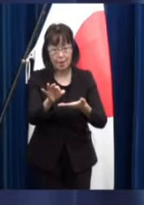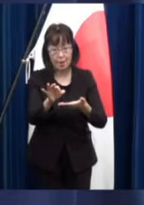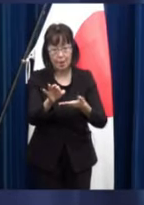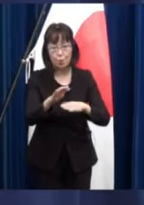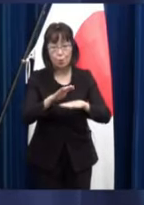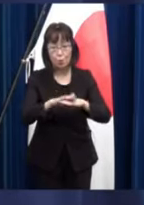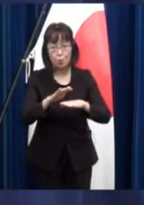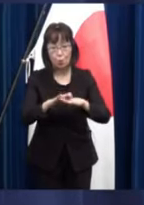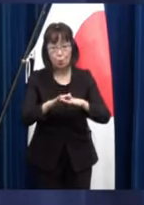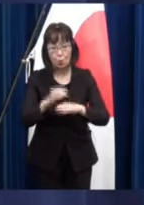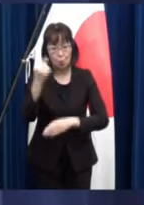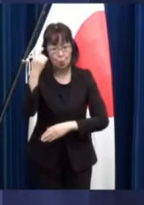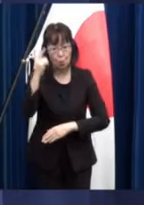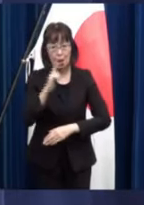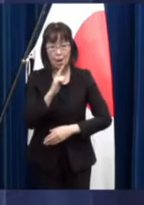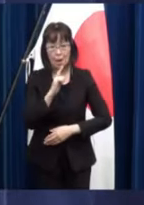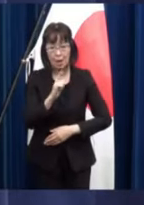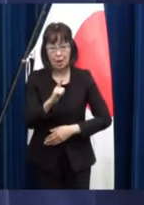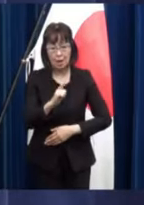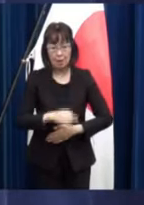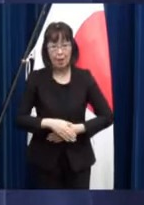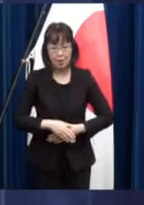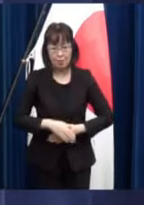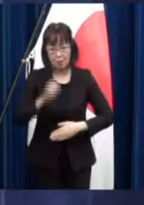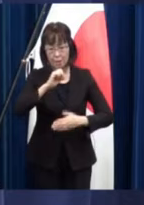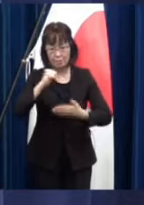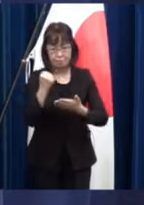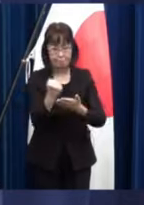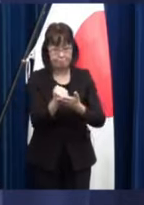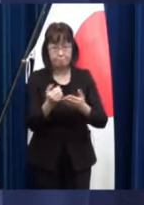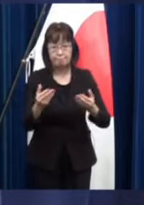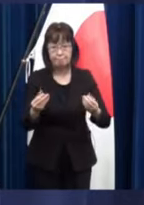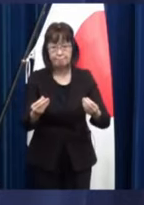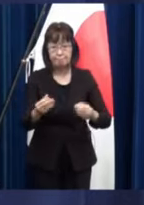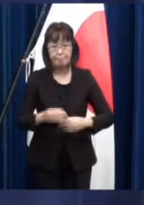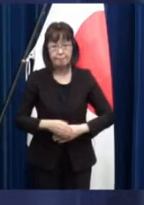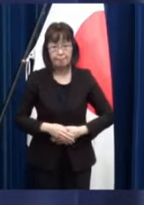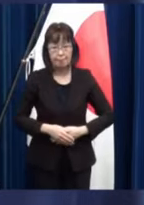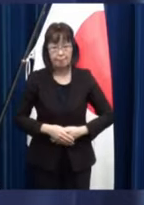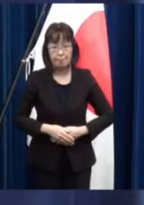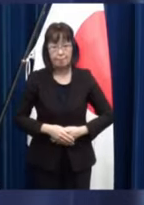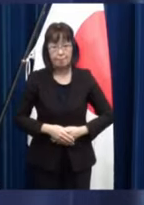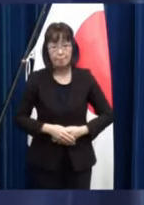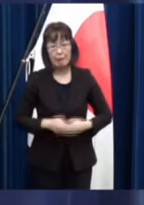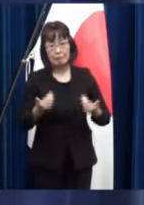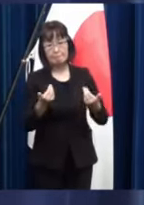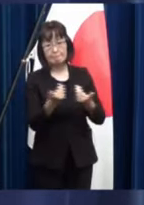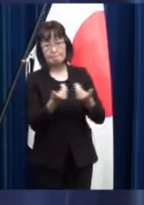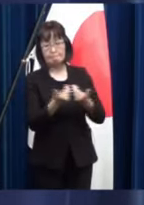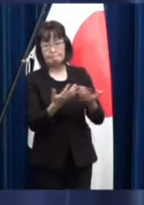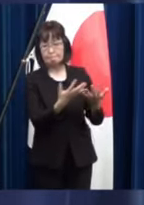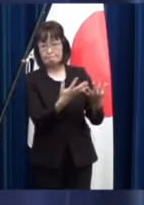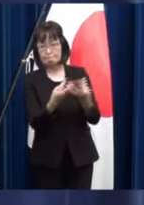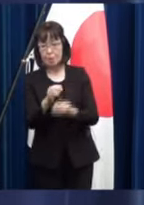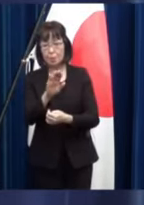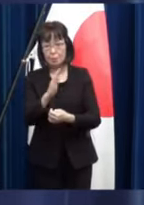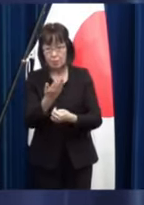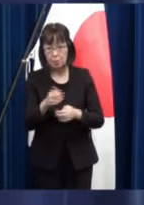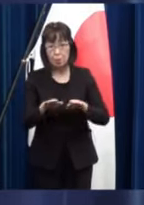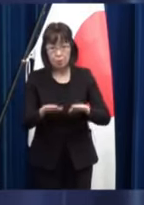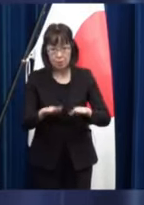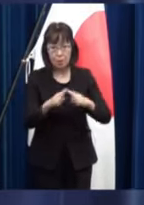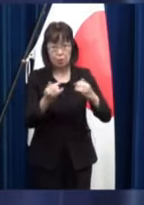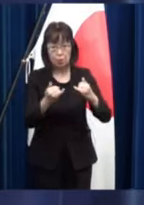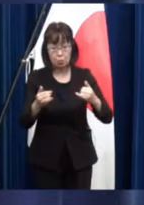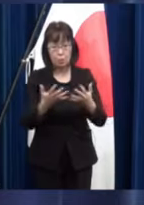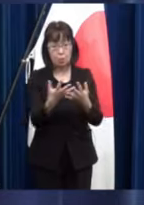を発案をして、そして実現に移したわけであります。あれだけ反対がありましたけれども、今、多くの国民